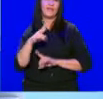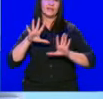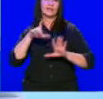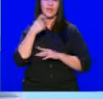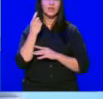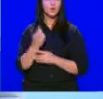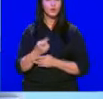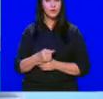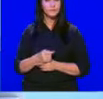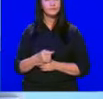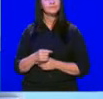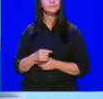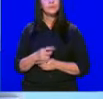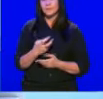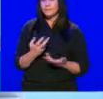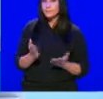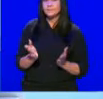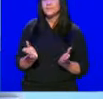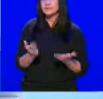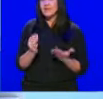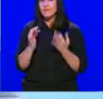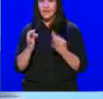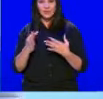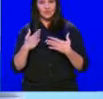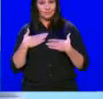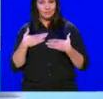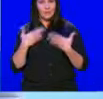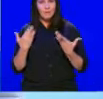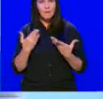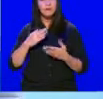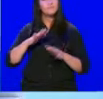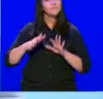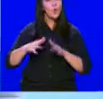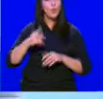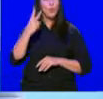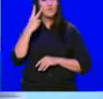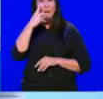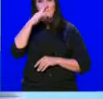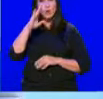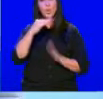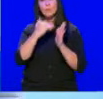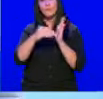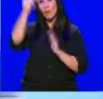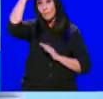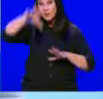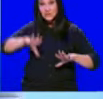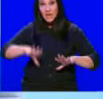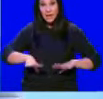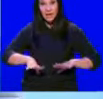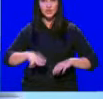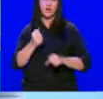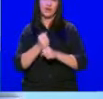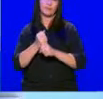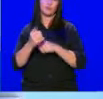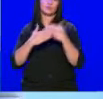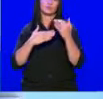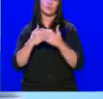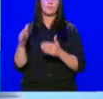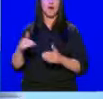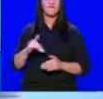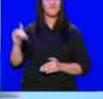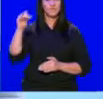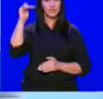година. Излиза така, че ние имаме около 2 милиона и половина български граждани, които са в работоспособна възраст, не говорим